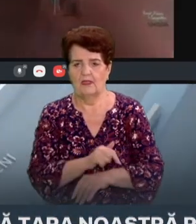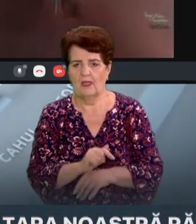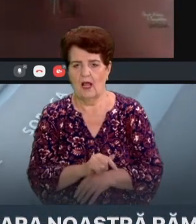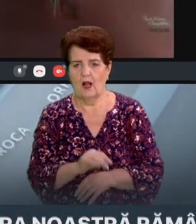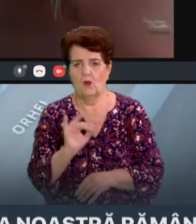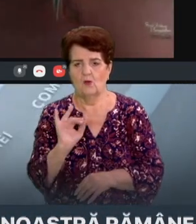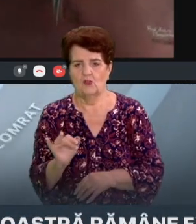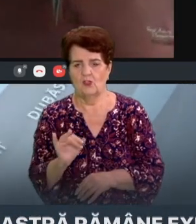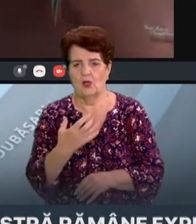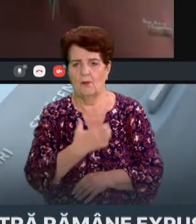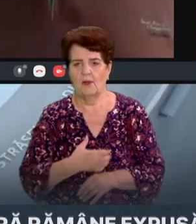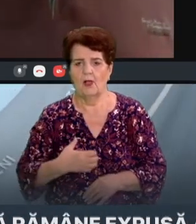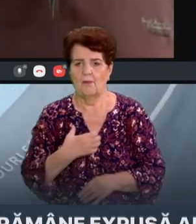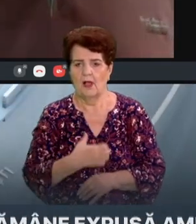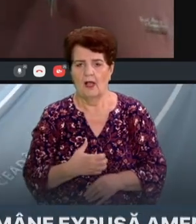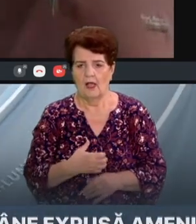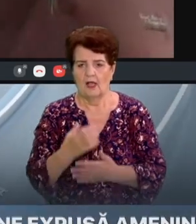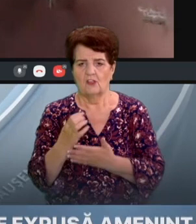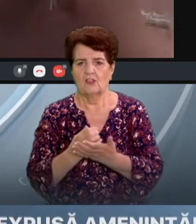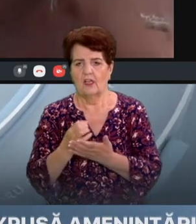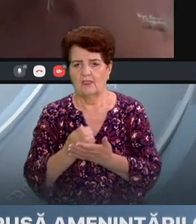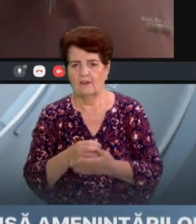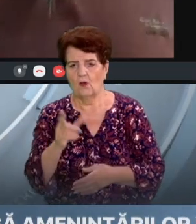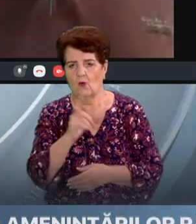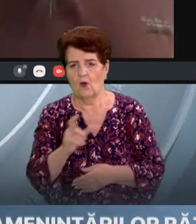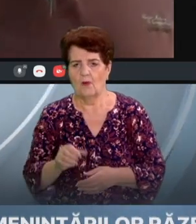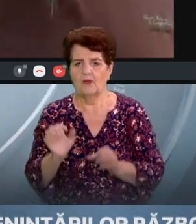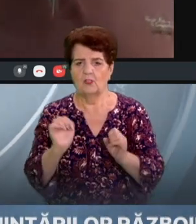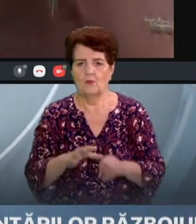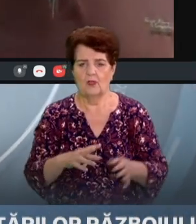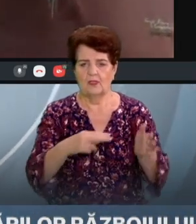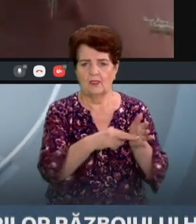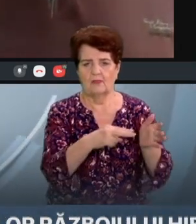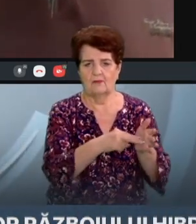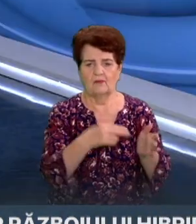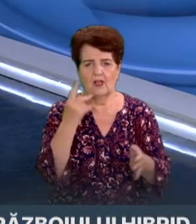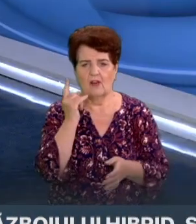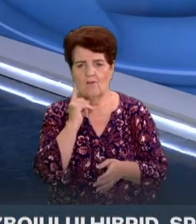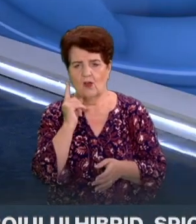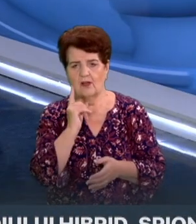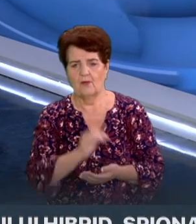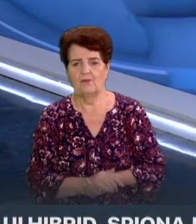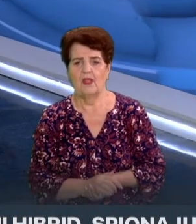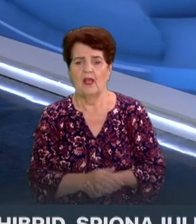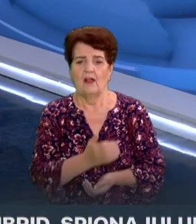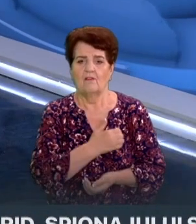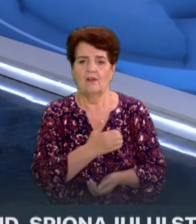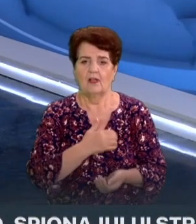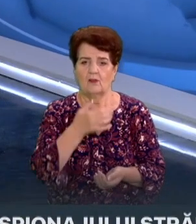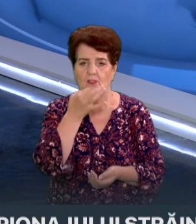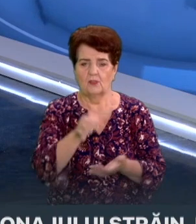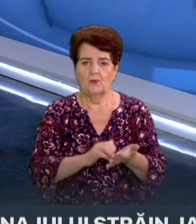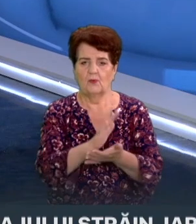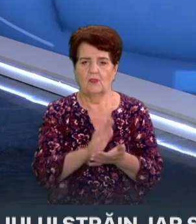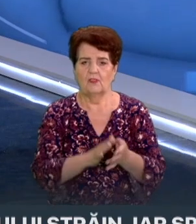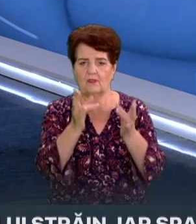unde primăria și rețelele electrice, unde oamenii pot să-și încarce telefoane. Vreau să vă întreb dacă au fost înregistrate